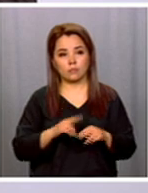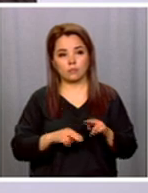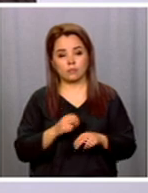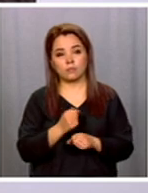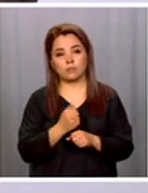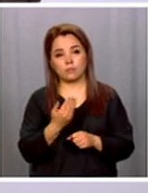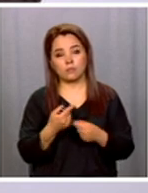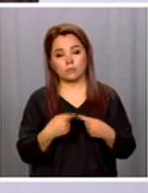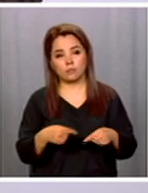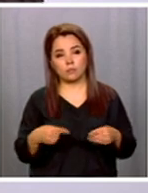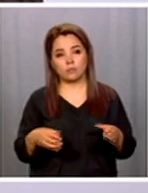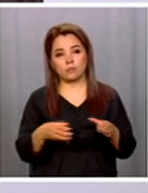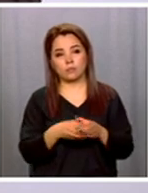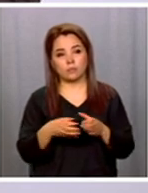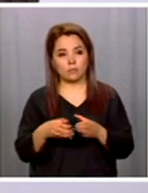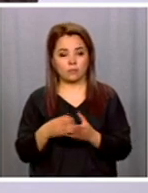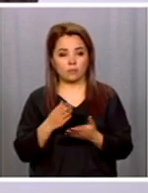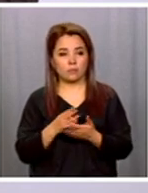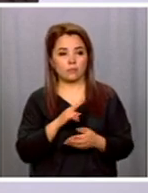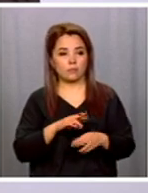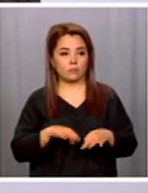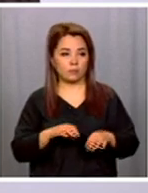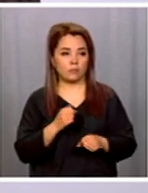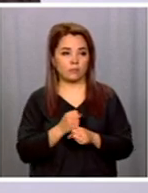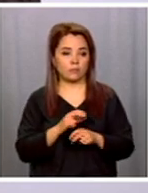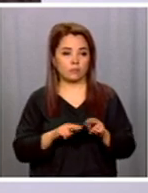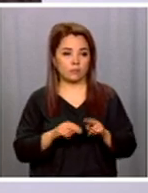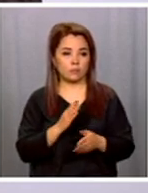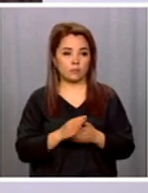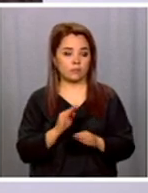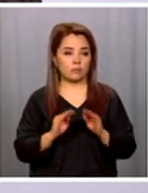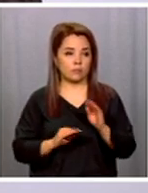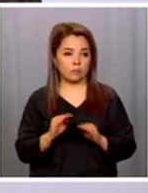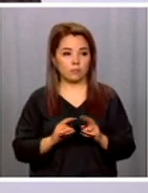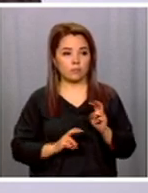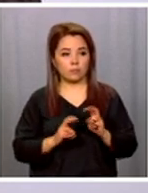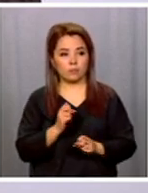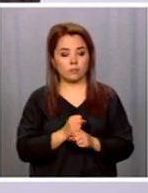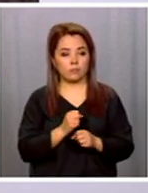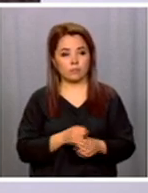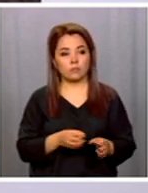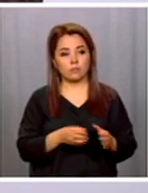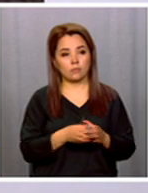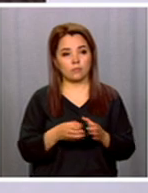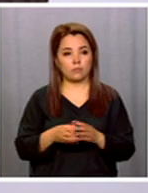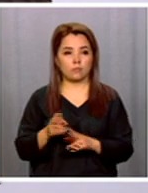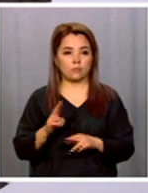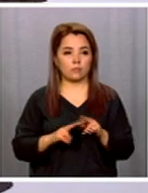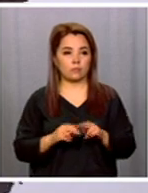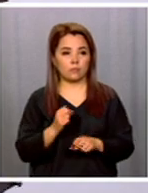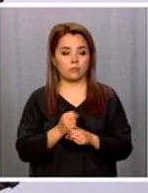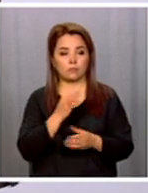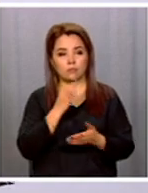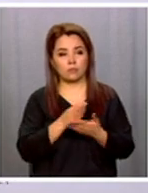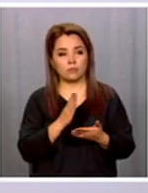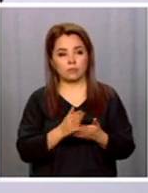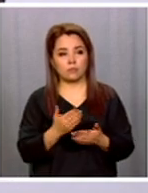құрылыстың түрлі салалары үшін машиналар жасау және де жабдықтар өндіру сияқты салаларға бөлінеді екен.